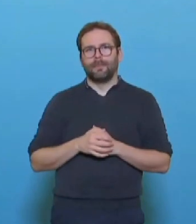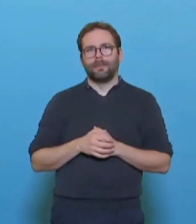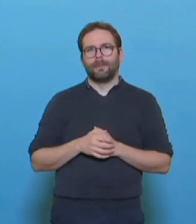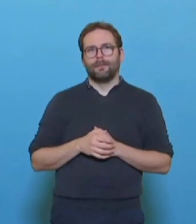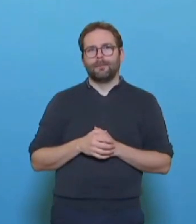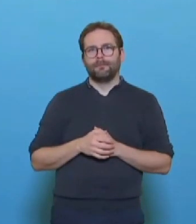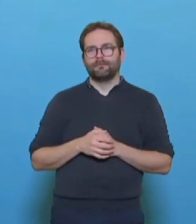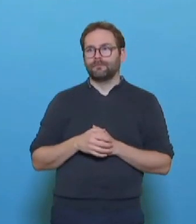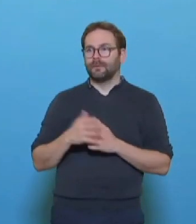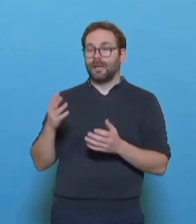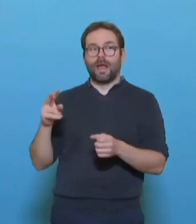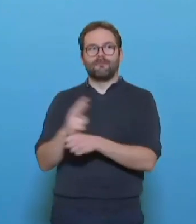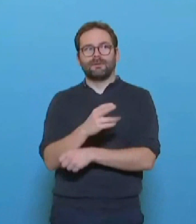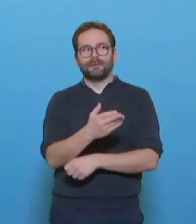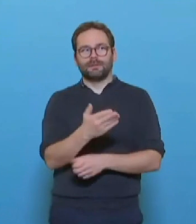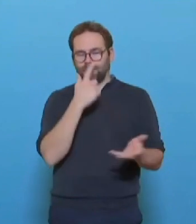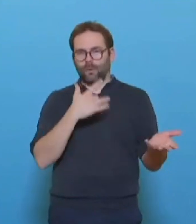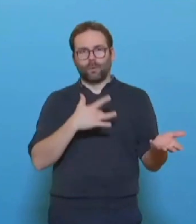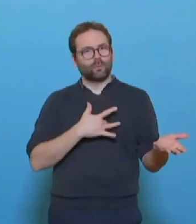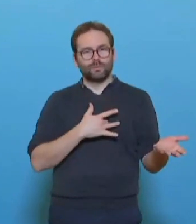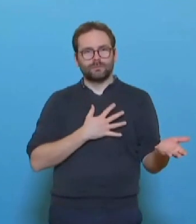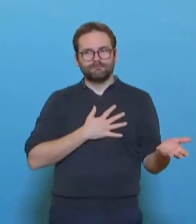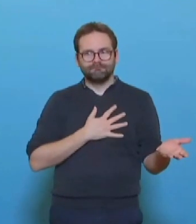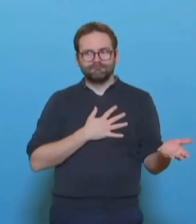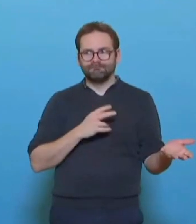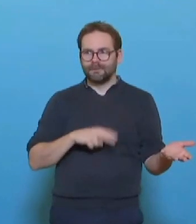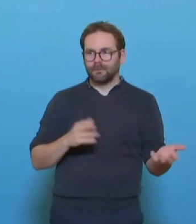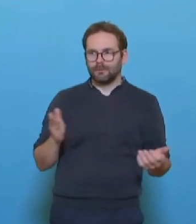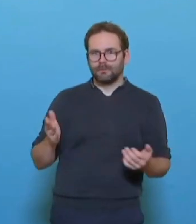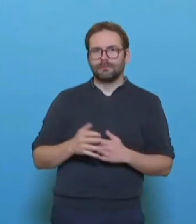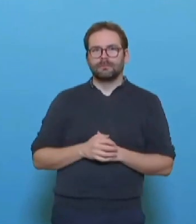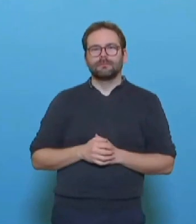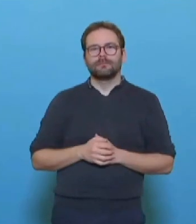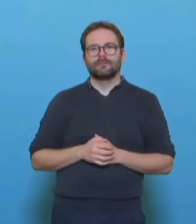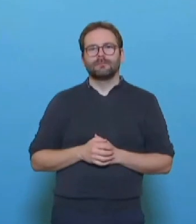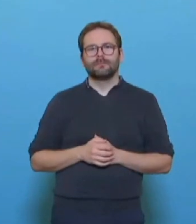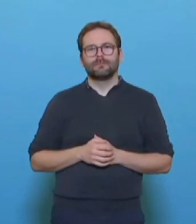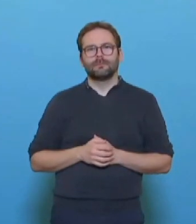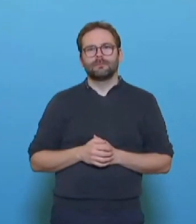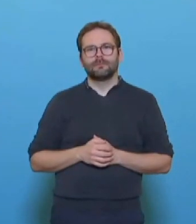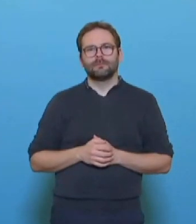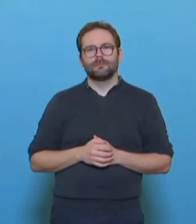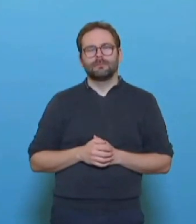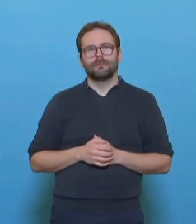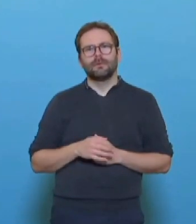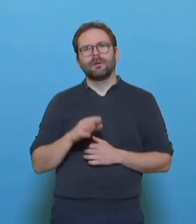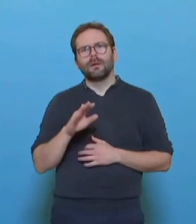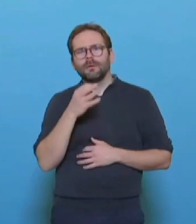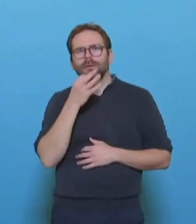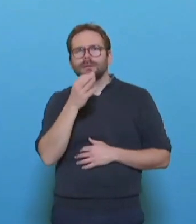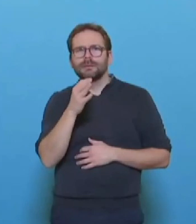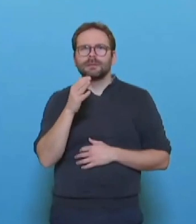L'invective dont il vient d'être victime me touche particulièrement. Je veux rappeler que derrière les saillies